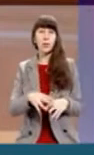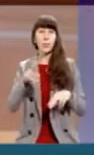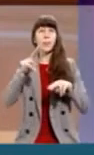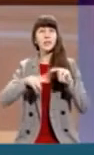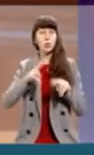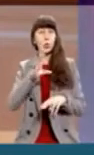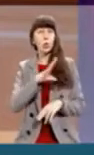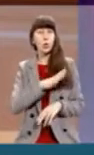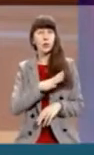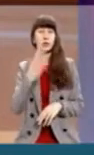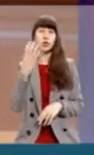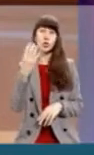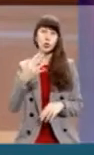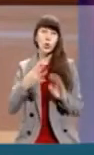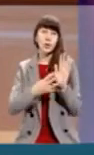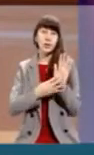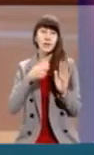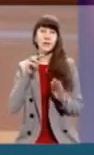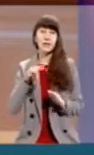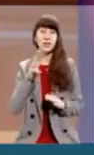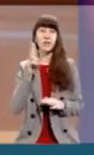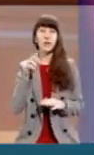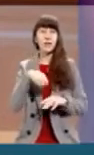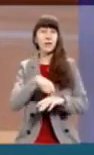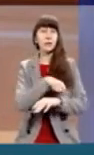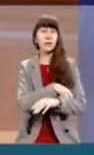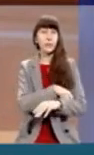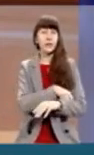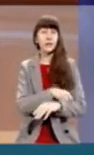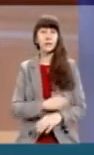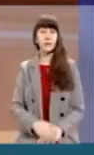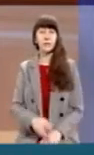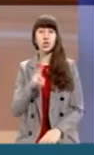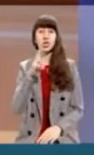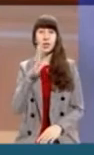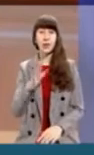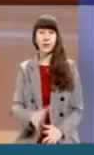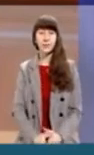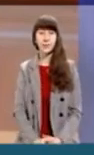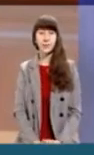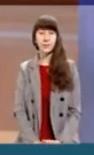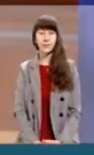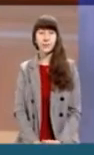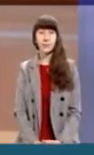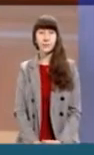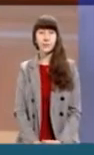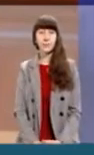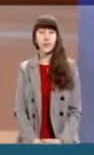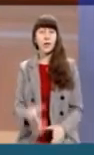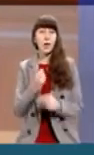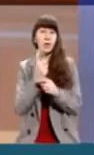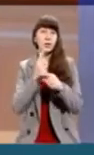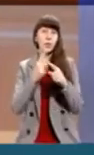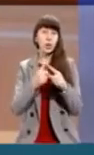жылғы құрғақшылық ауыл шаруашылығына ауыр соққы жасасады. Қостанай облысының осы саладағы өндірісінің жалпы көлемінің өсімі